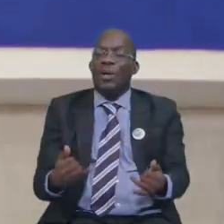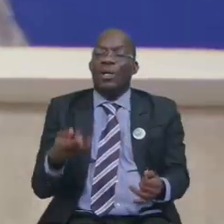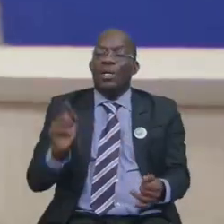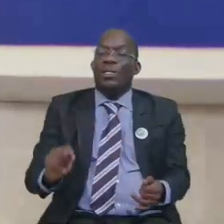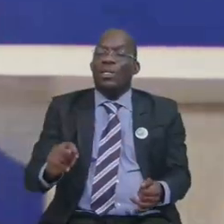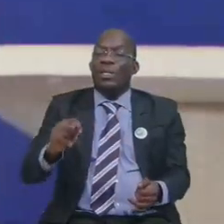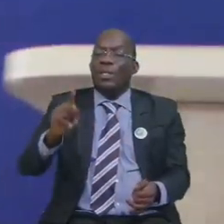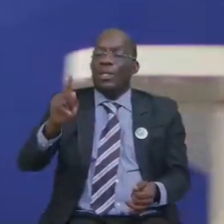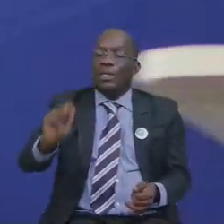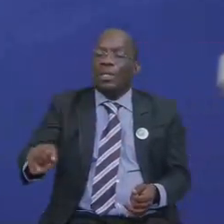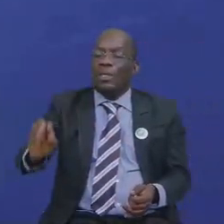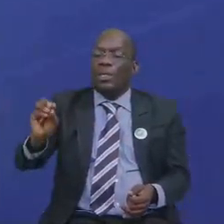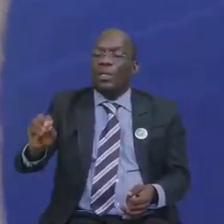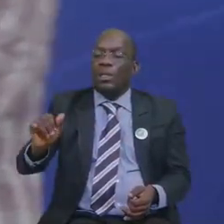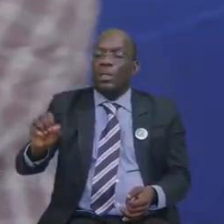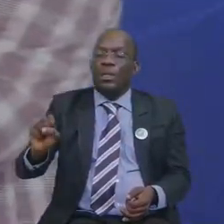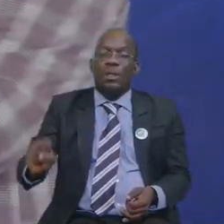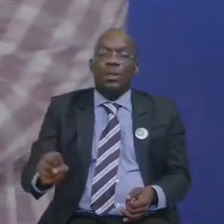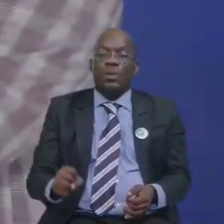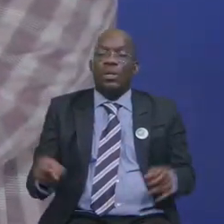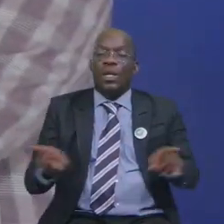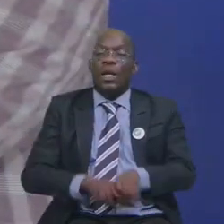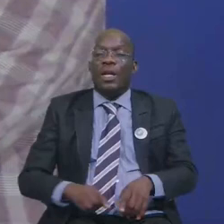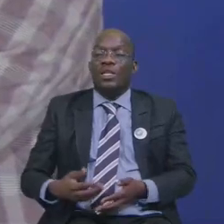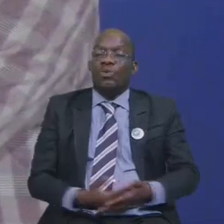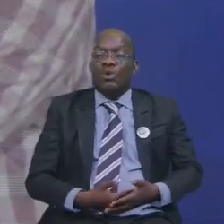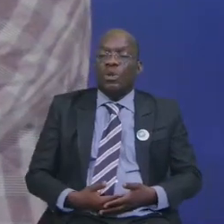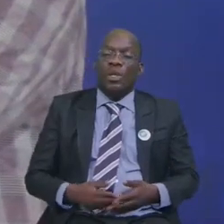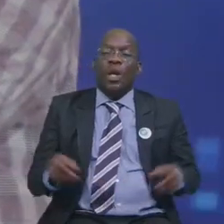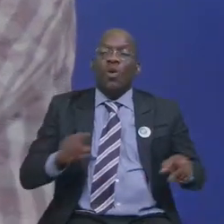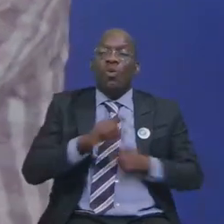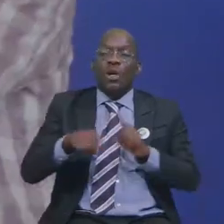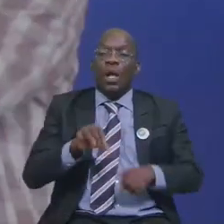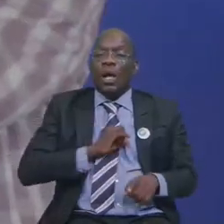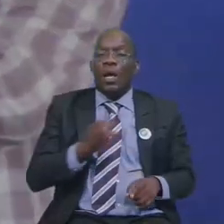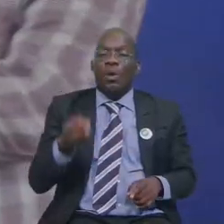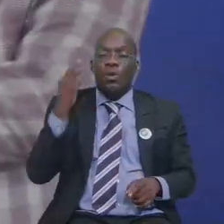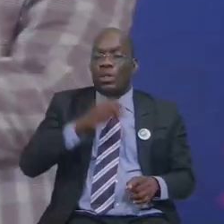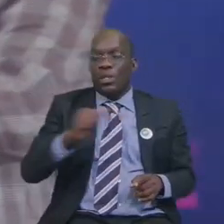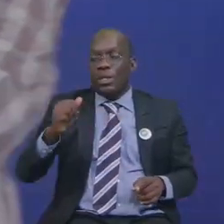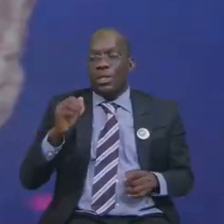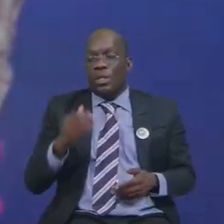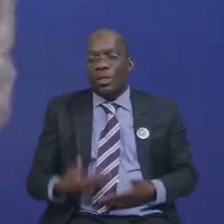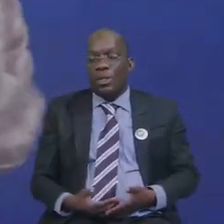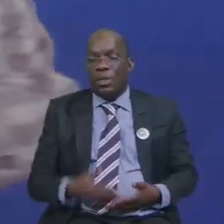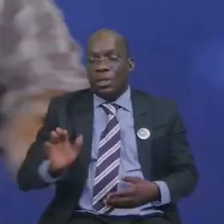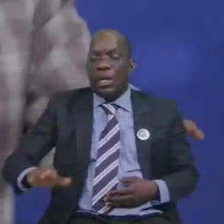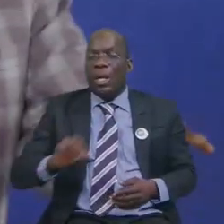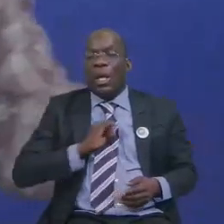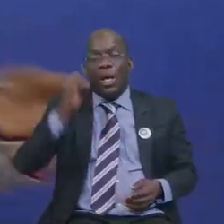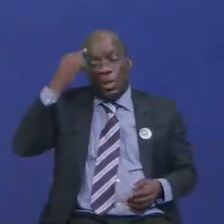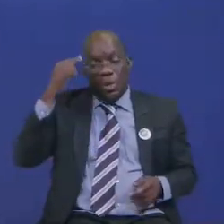la petite vie ou quand j'étais un enfant je pensais comme un enfant je désirais comme un enfant